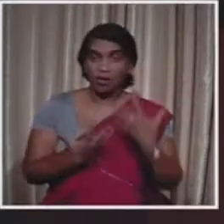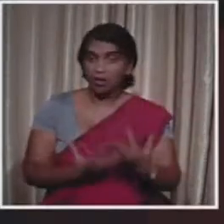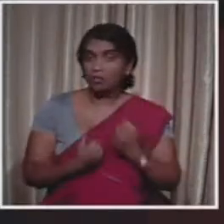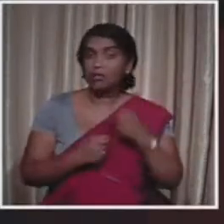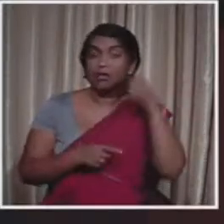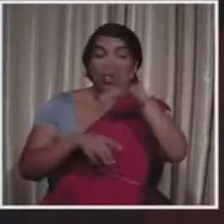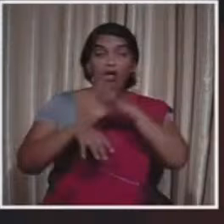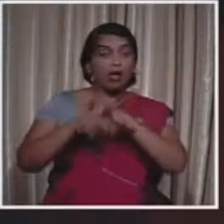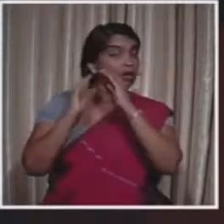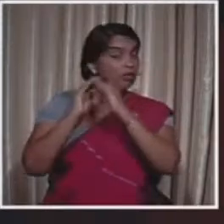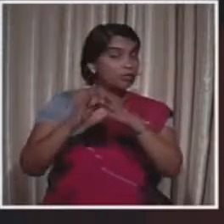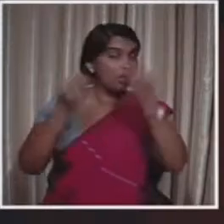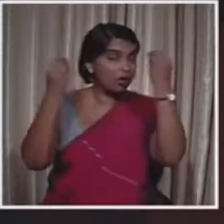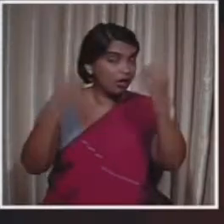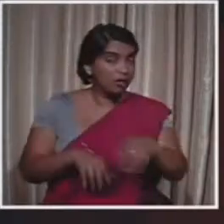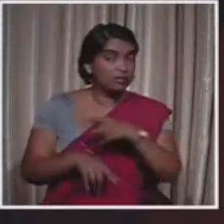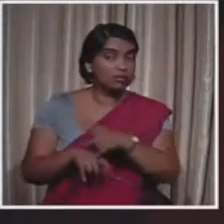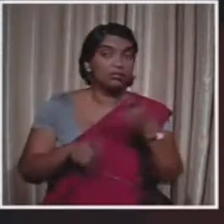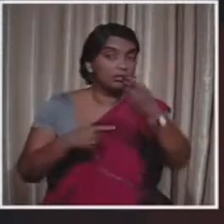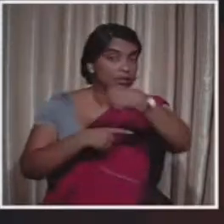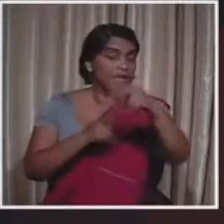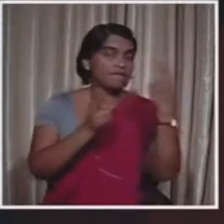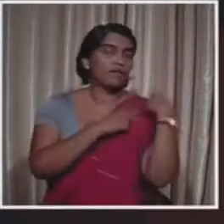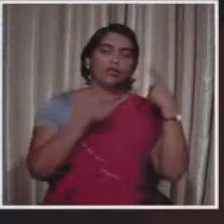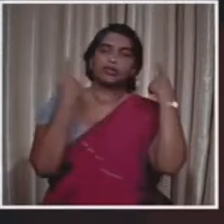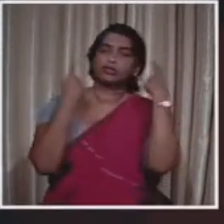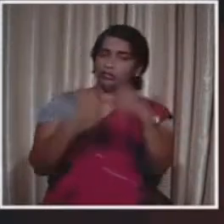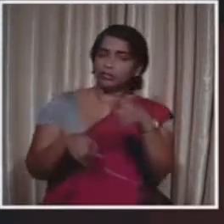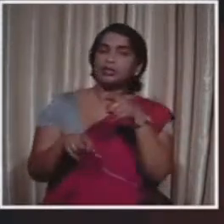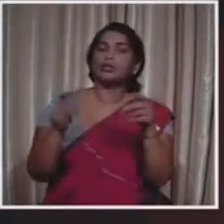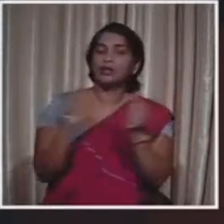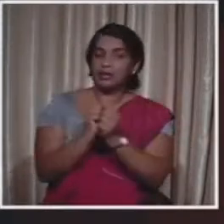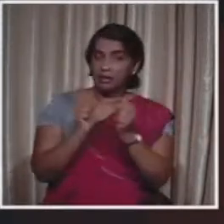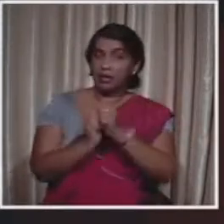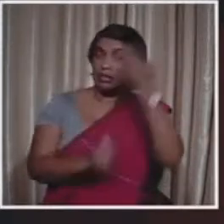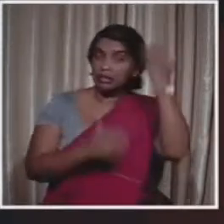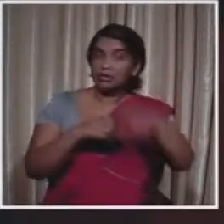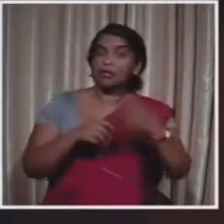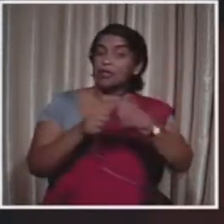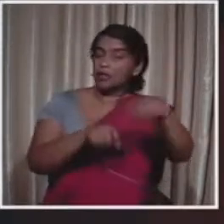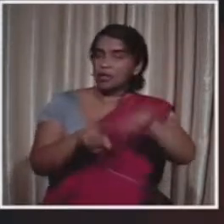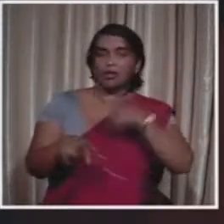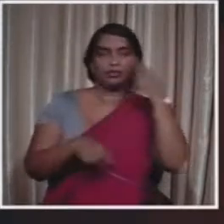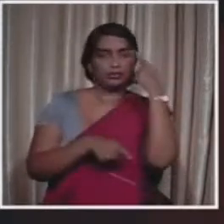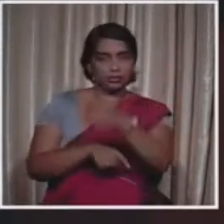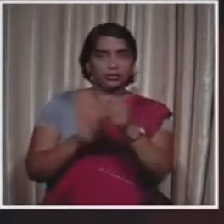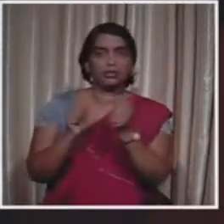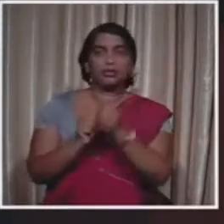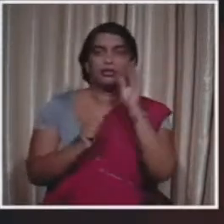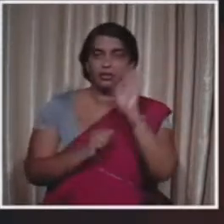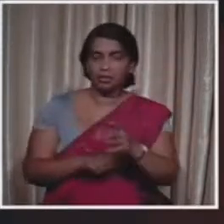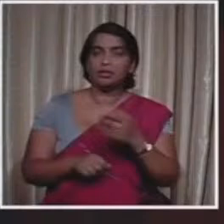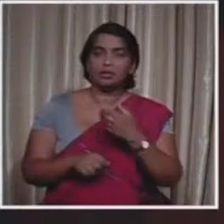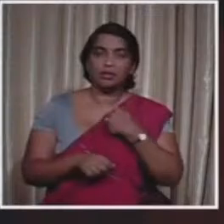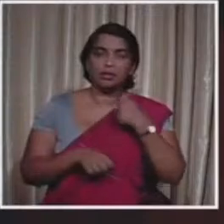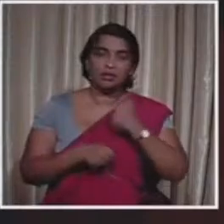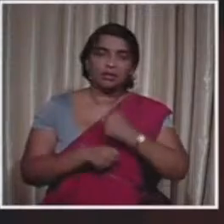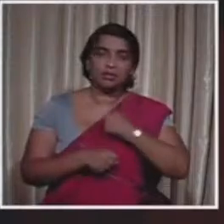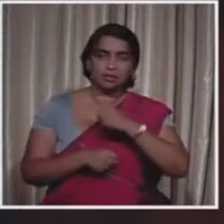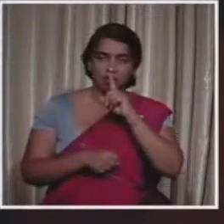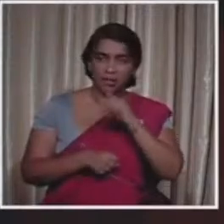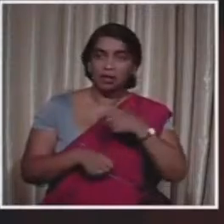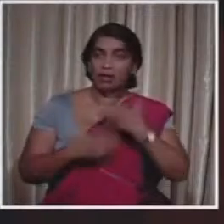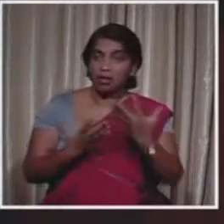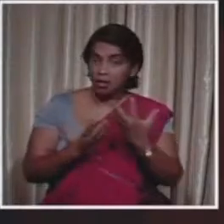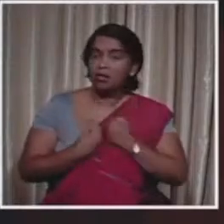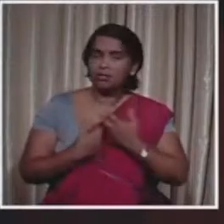ඒ රෝහල් අක්‍රිය වුණොත් ඔබ තමුන්නාසලා වගකීම ගන්න ඕනේ ජනතාව මරණන් වලට වගකීම ඔබ තමුන්නාසලා ගන්න ඕනේ කියන එකත් අපි වෙලා කියනවා අවශ්‍ය